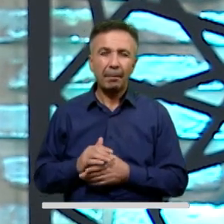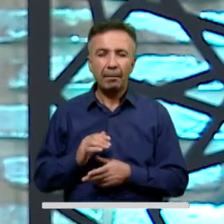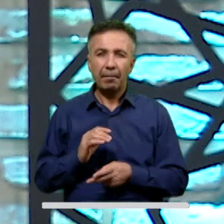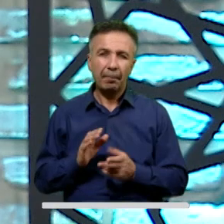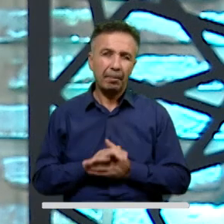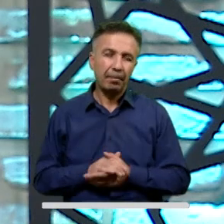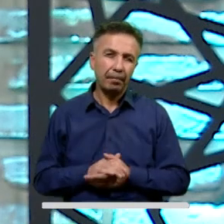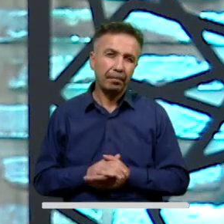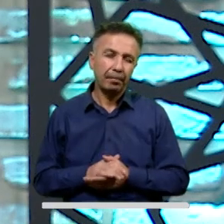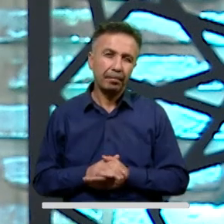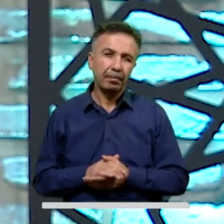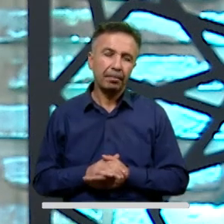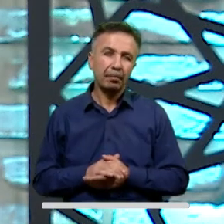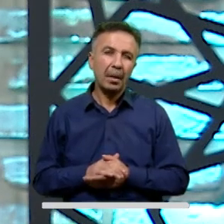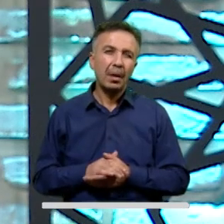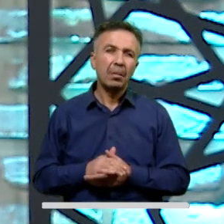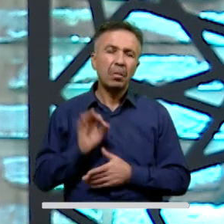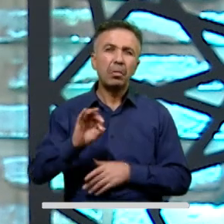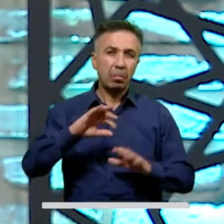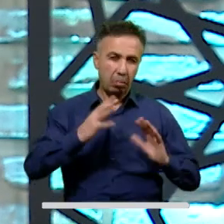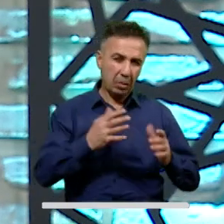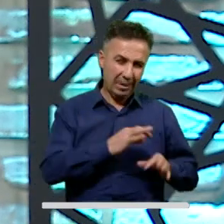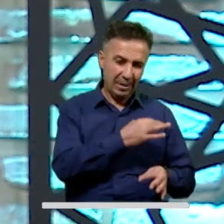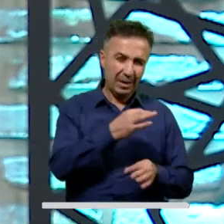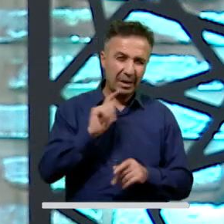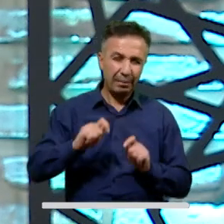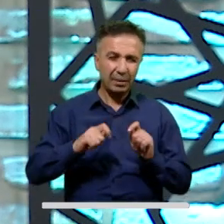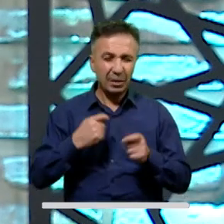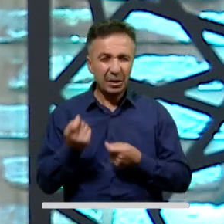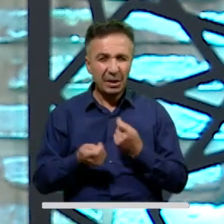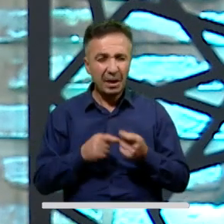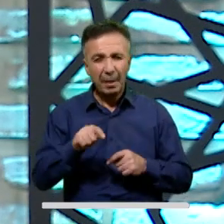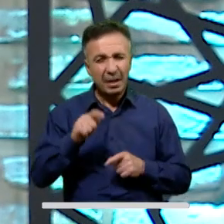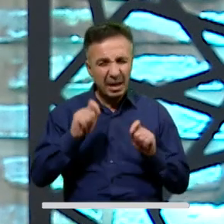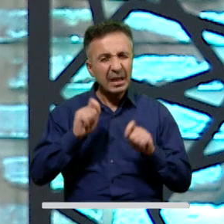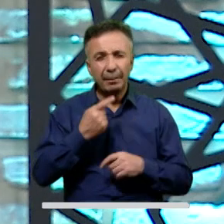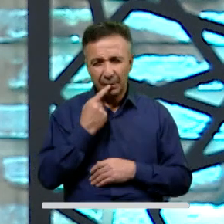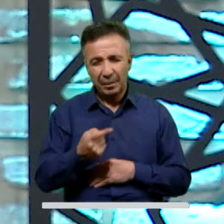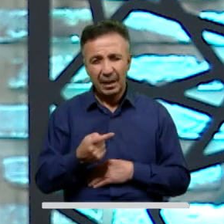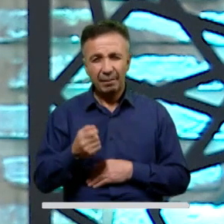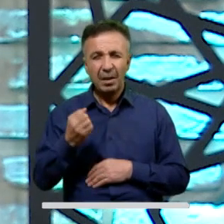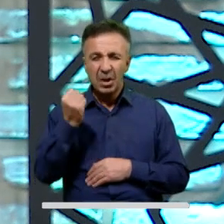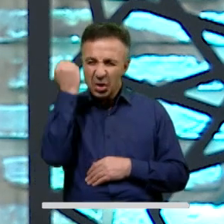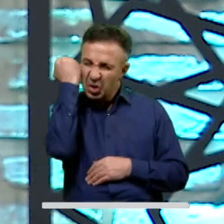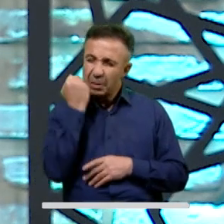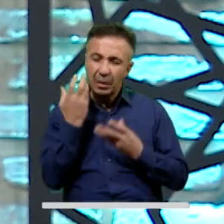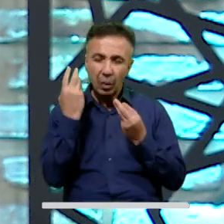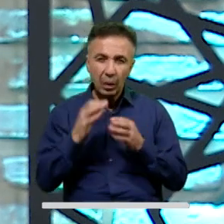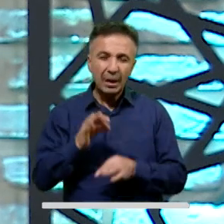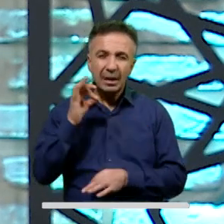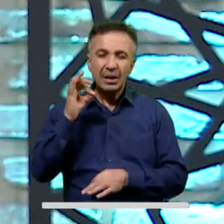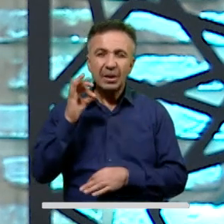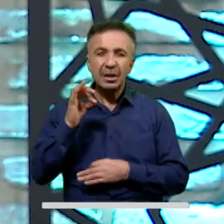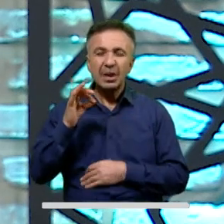uyarıyı yapıyor. Ara bozuculuk yapan, yaptığı iyiliği başa kakan ve cimri olan kimse